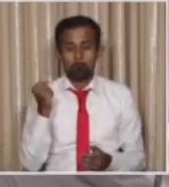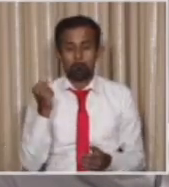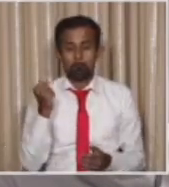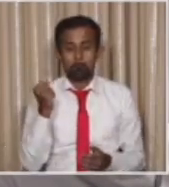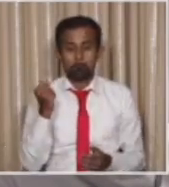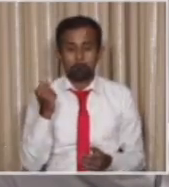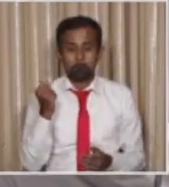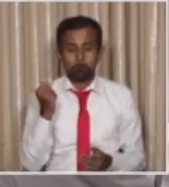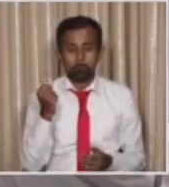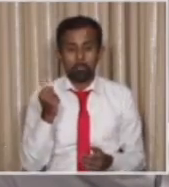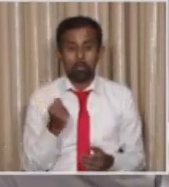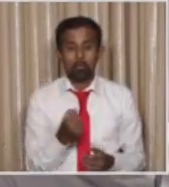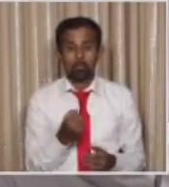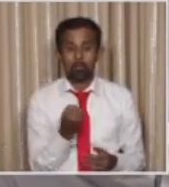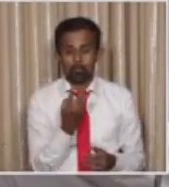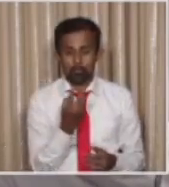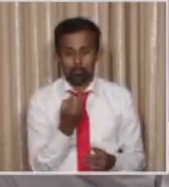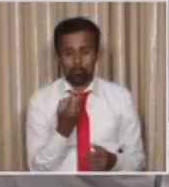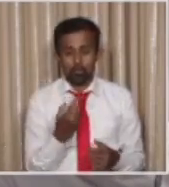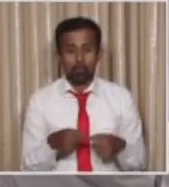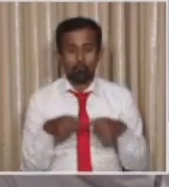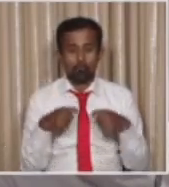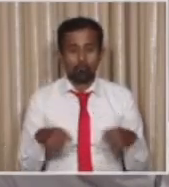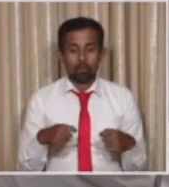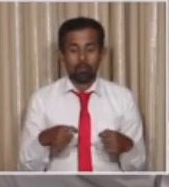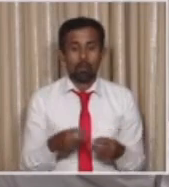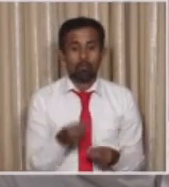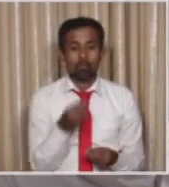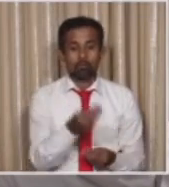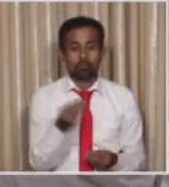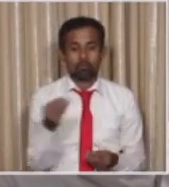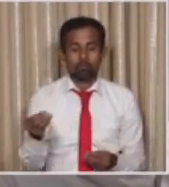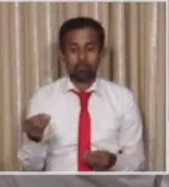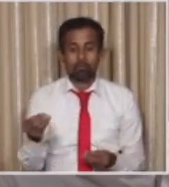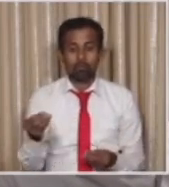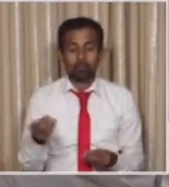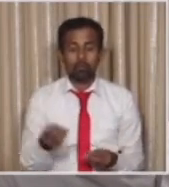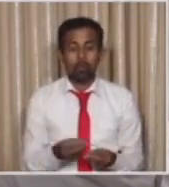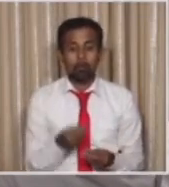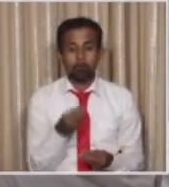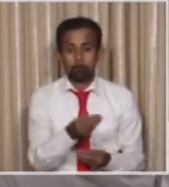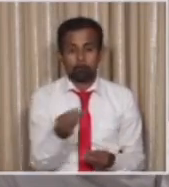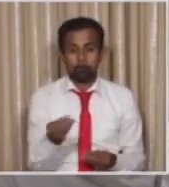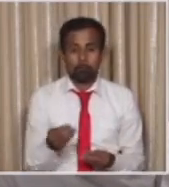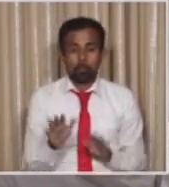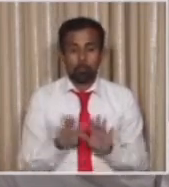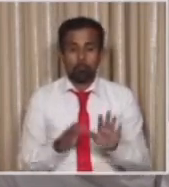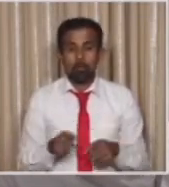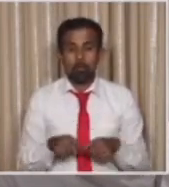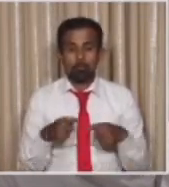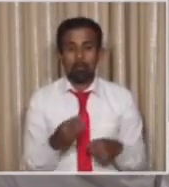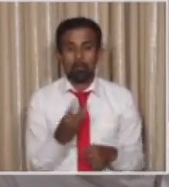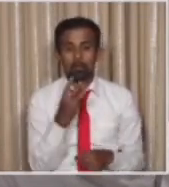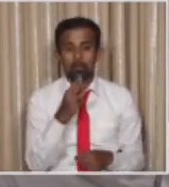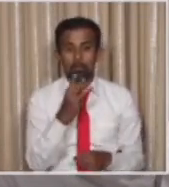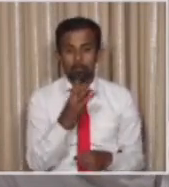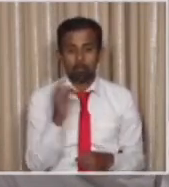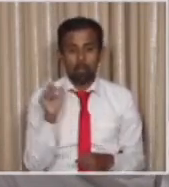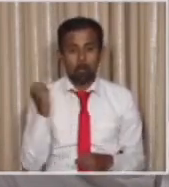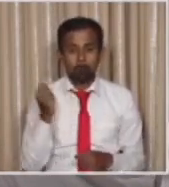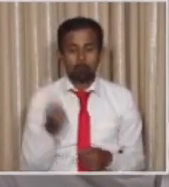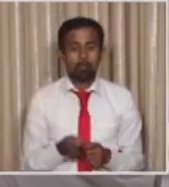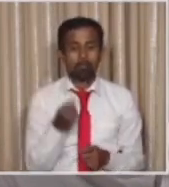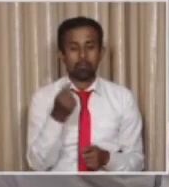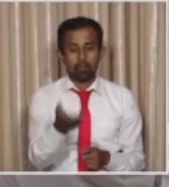3යි පිරිවැය බෙදා හැරීමේ හානි ඇතුළු සියලු පරිපාලන වේදන් දැම්මම 350ට දෙන්න පුළුවන්